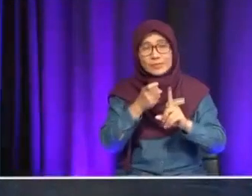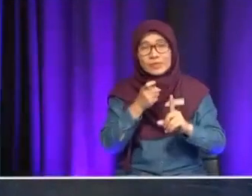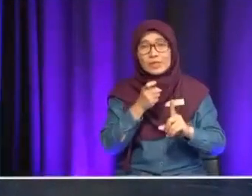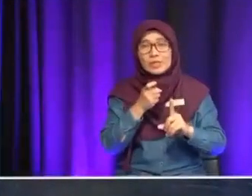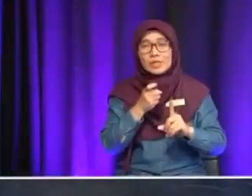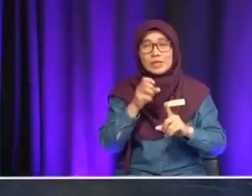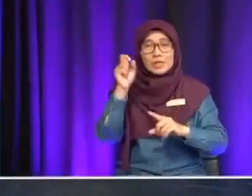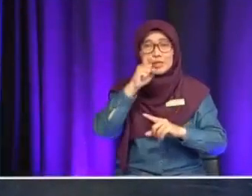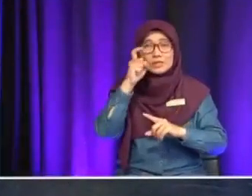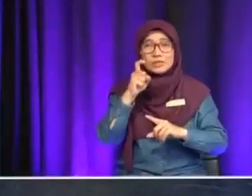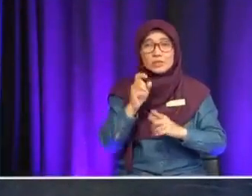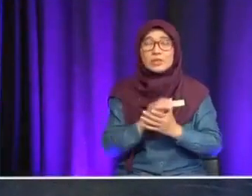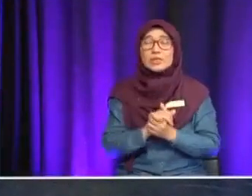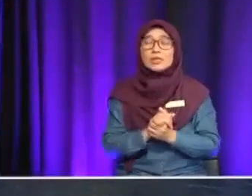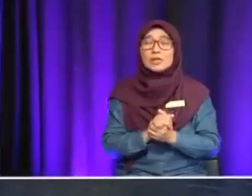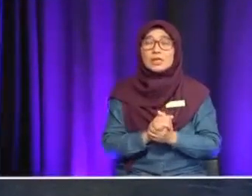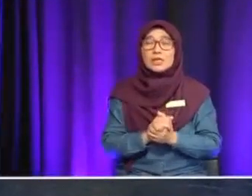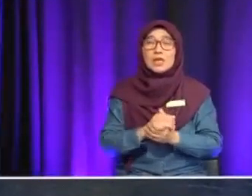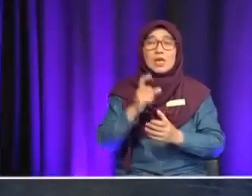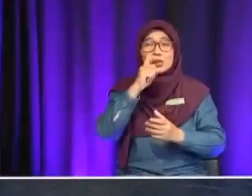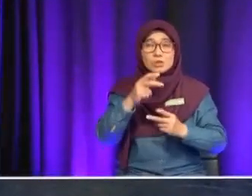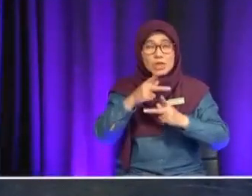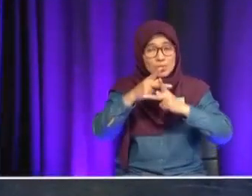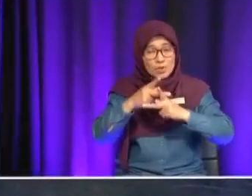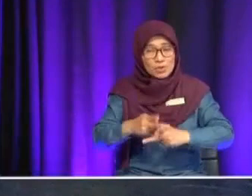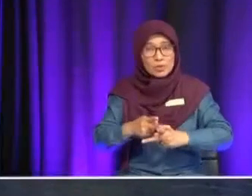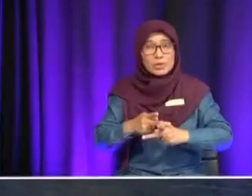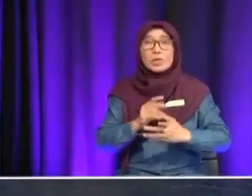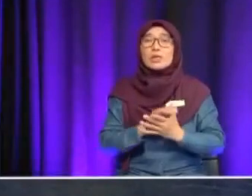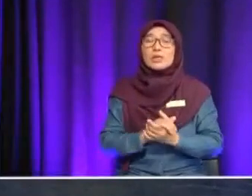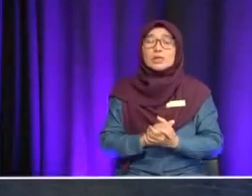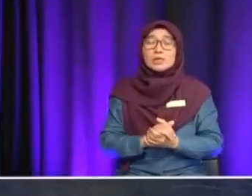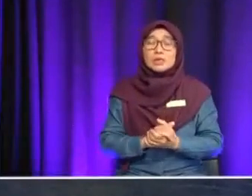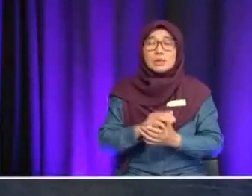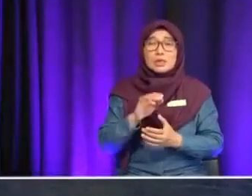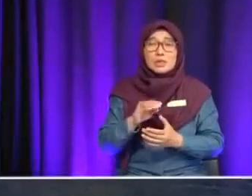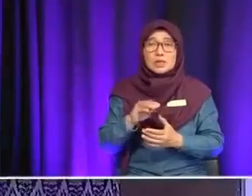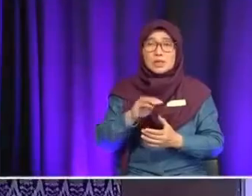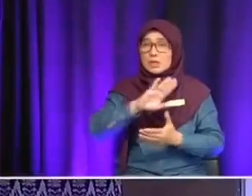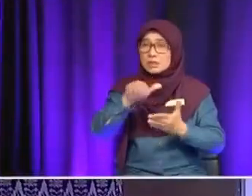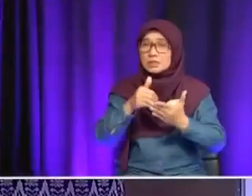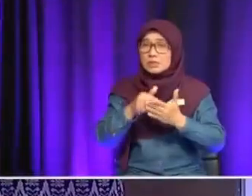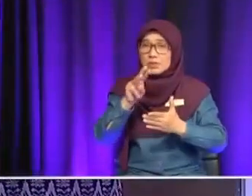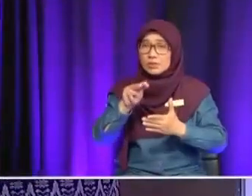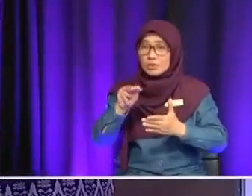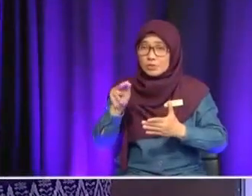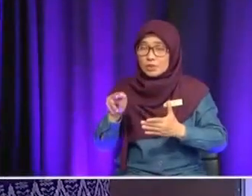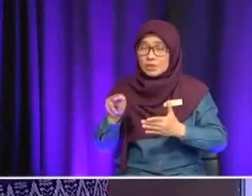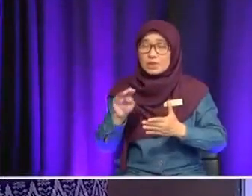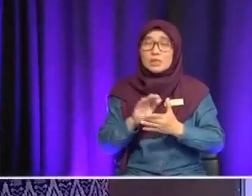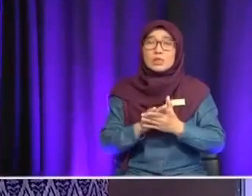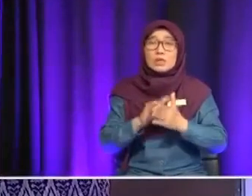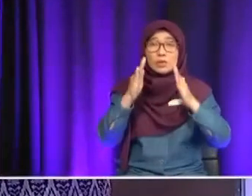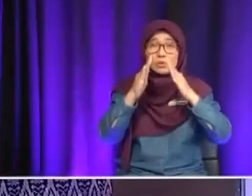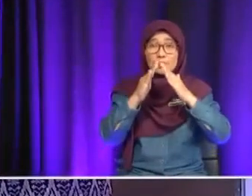daripada soalan pengukuhan ini, Ustazah yakin dan percaya anak-anak murid di talian mahupun di rumah